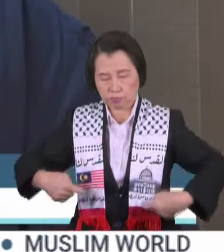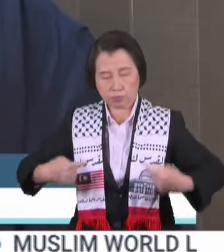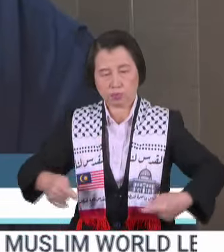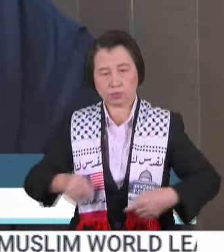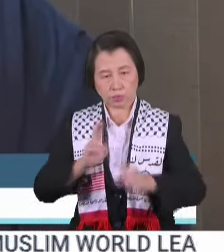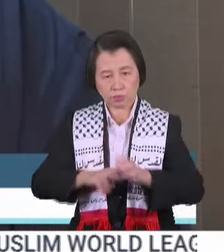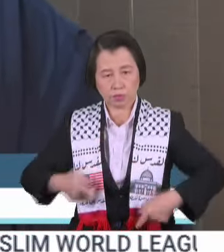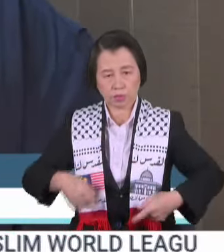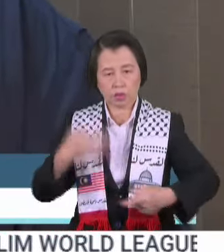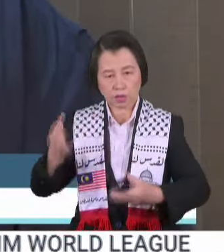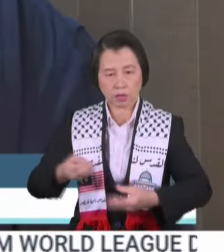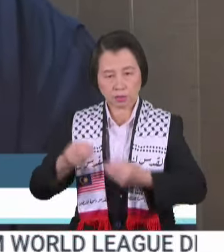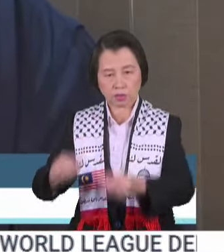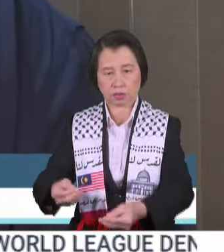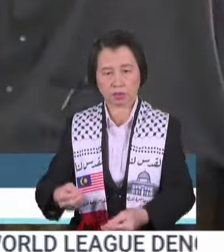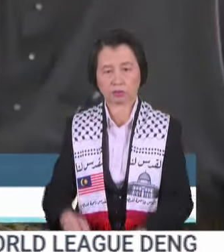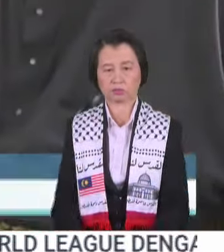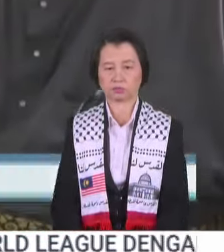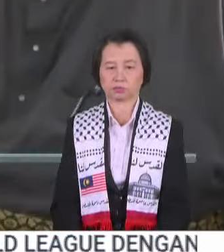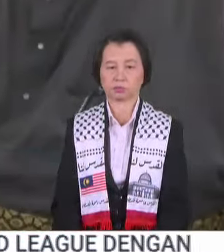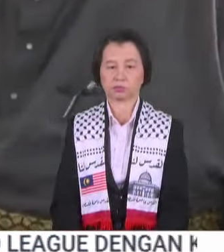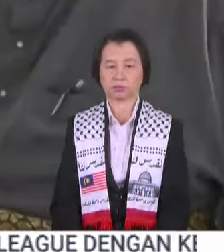akan bagi dekat kita punya ahli-ahli.